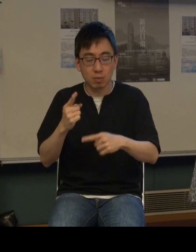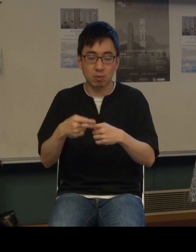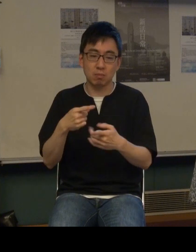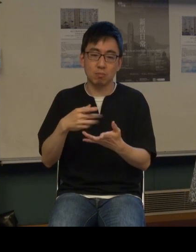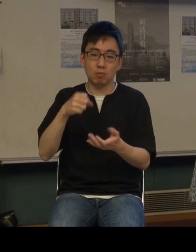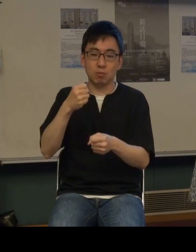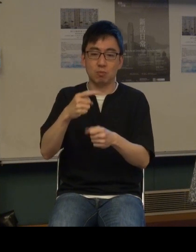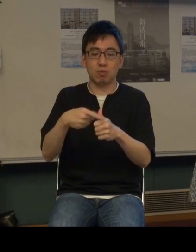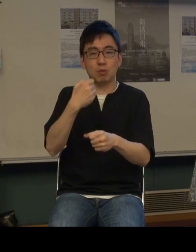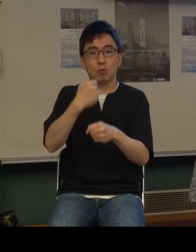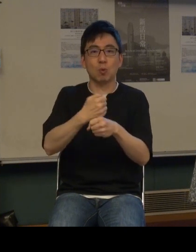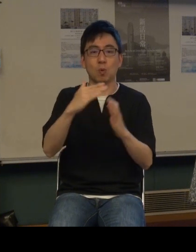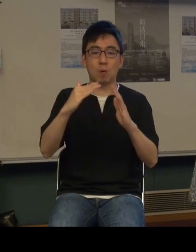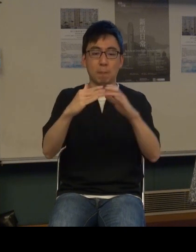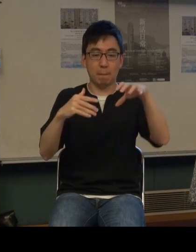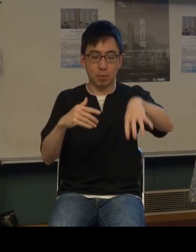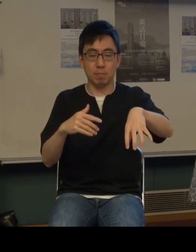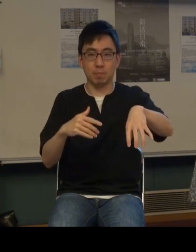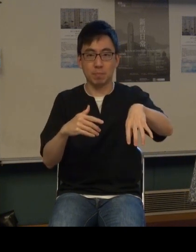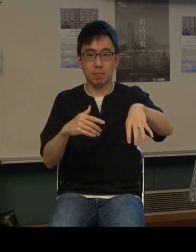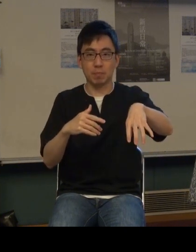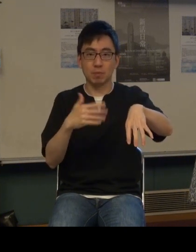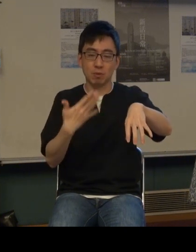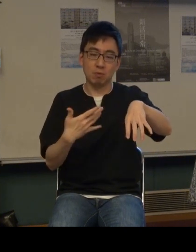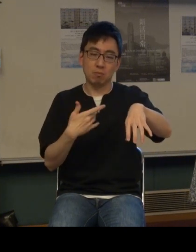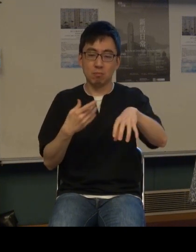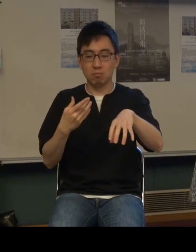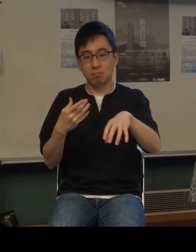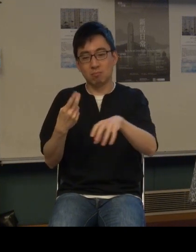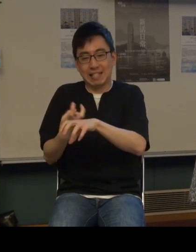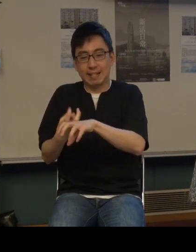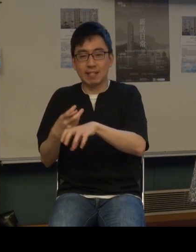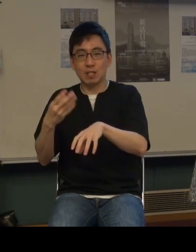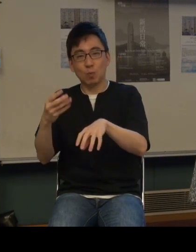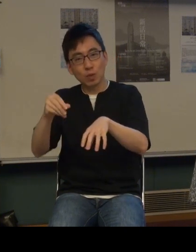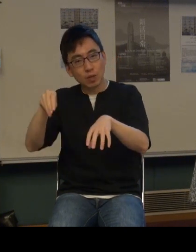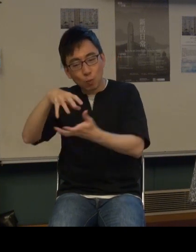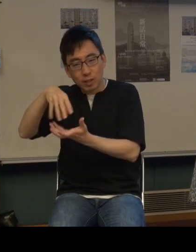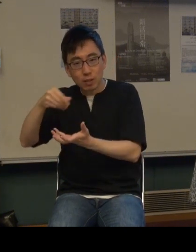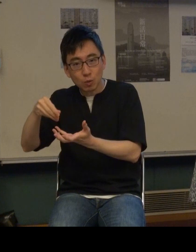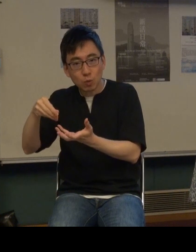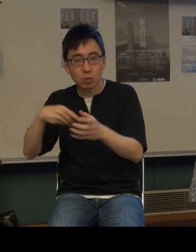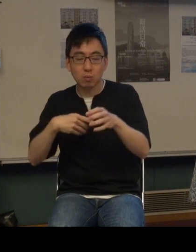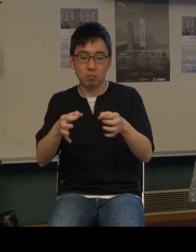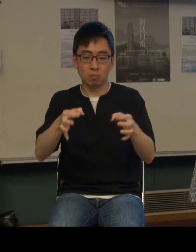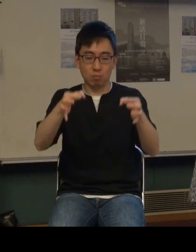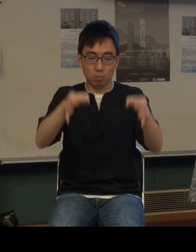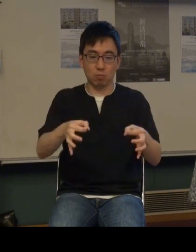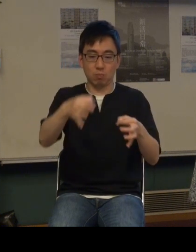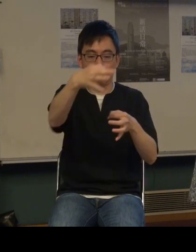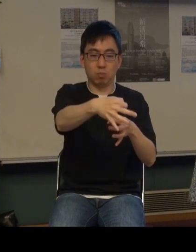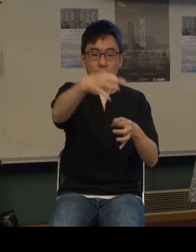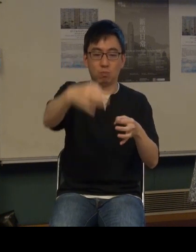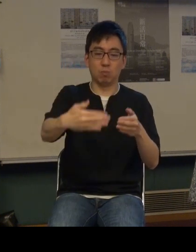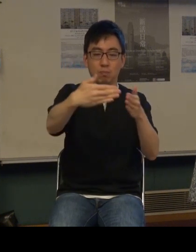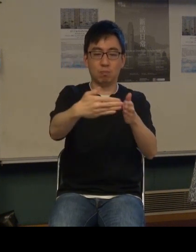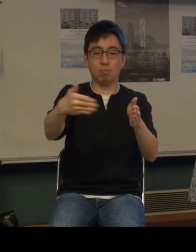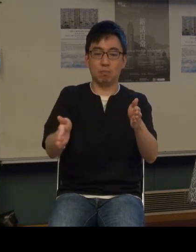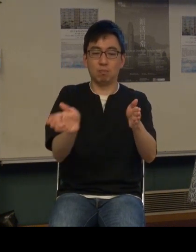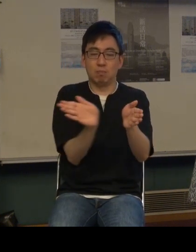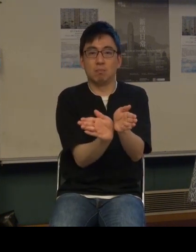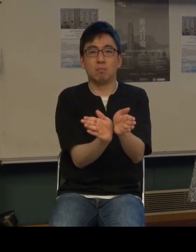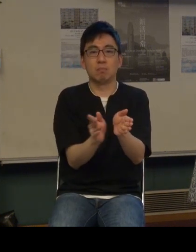屋，那個屋咧就係一得幾個即係混凝土嘅樓板，幾條混凝土嘅柱，咁就可以做一間屋啦。係加一條樓